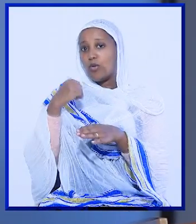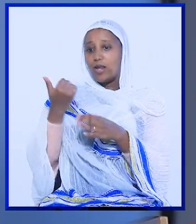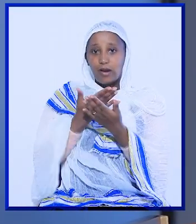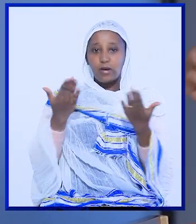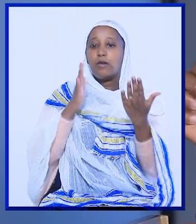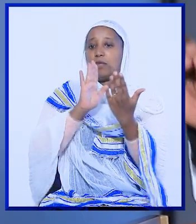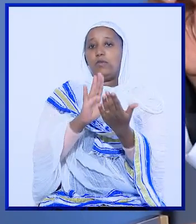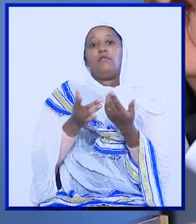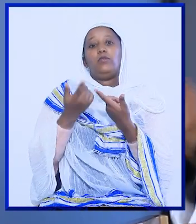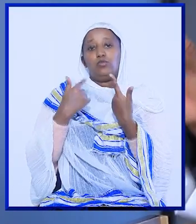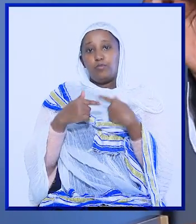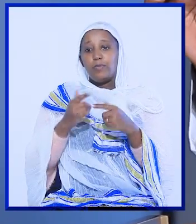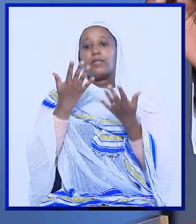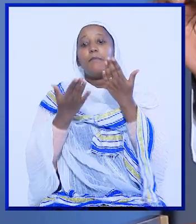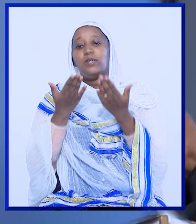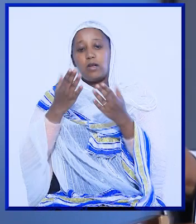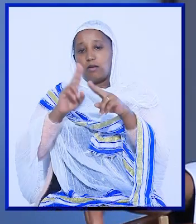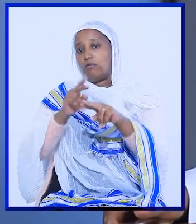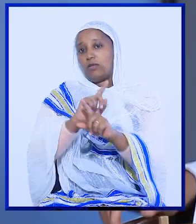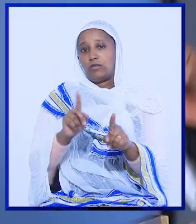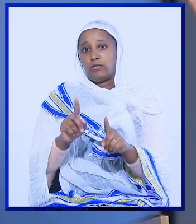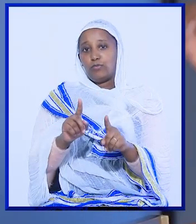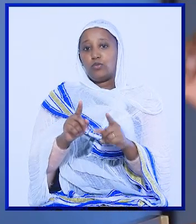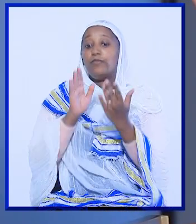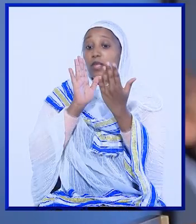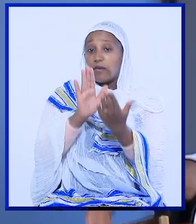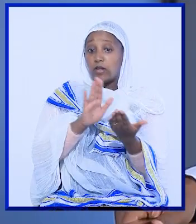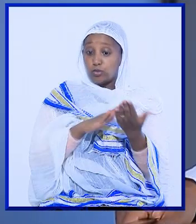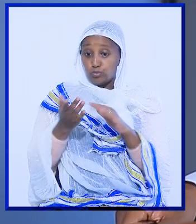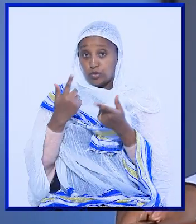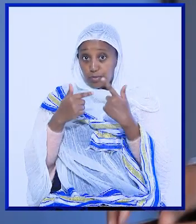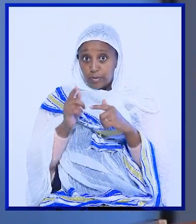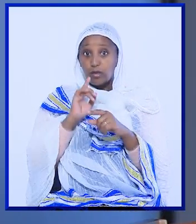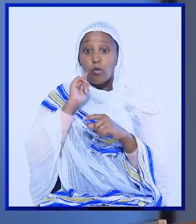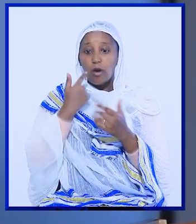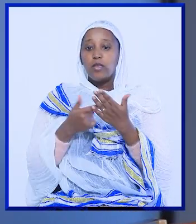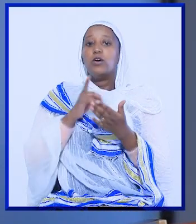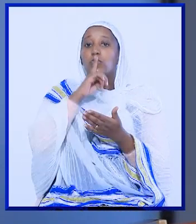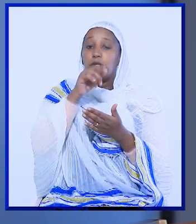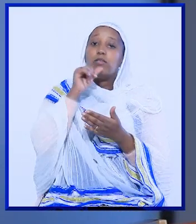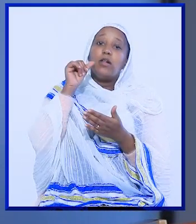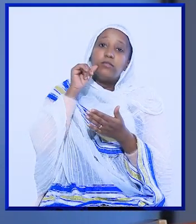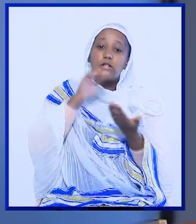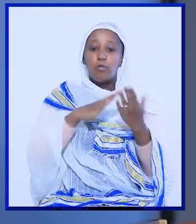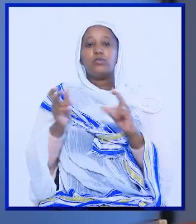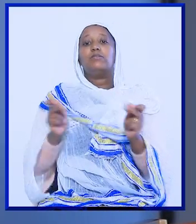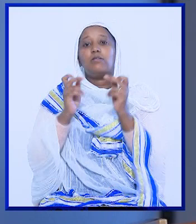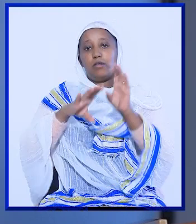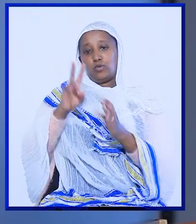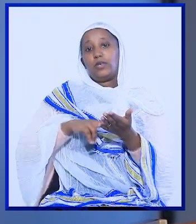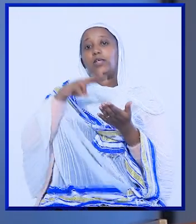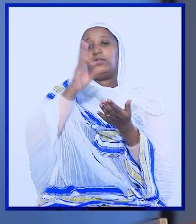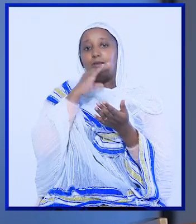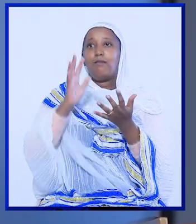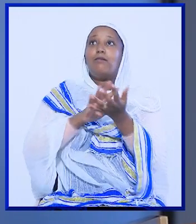ይህንን እውነት የሚያስጥላችሁ ሌላ ሸቀጥ በፊታችሁ ቢመጣ ሚዛን ላይ እንዳታስቀምጡት። ከፊታችሁ ሞት ቢደቀንባችሁ ይኡነት